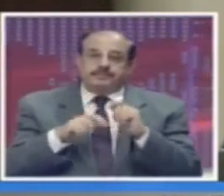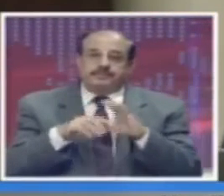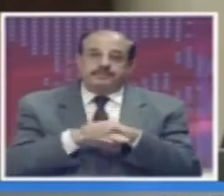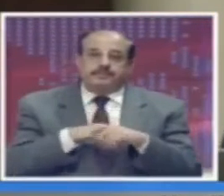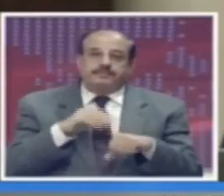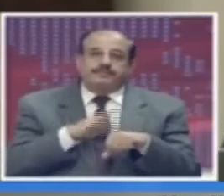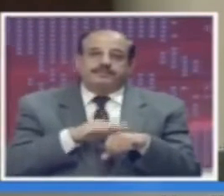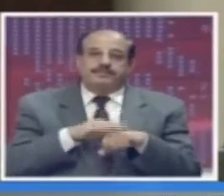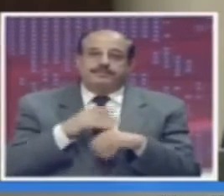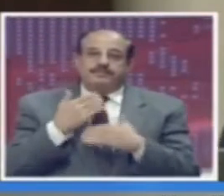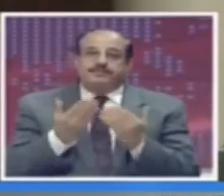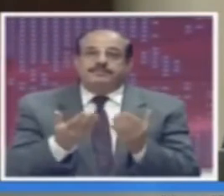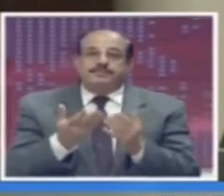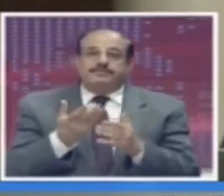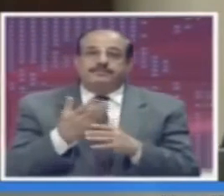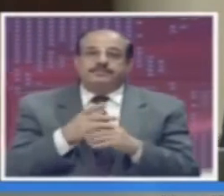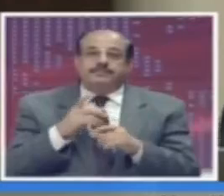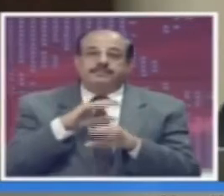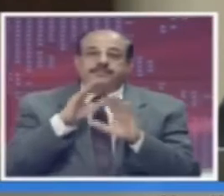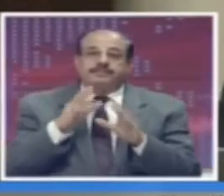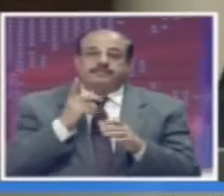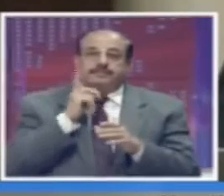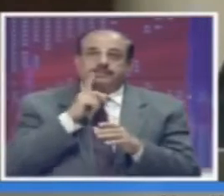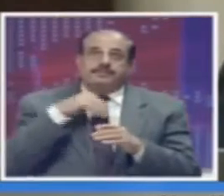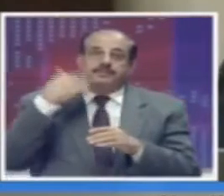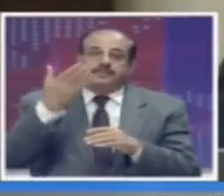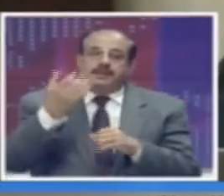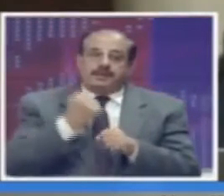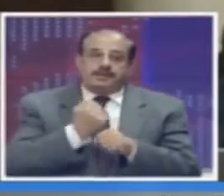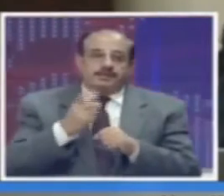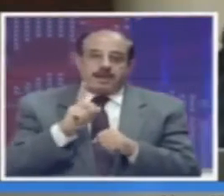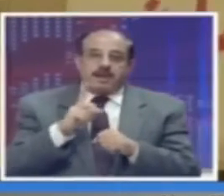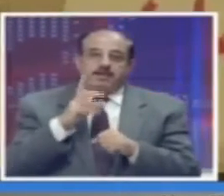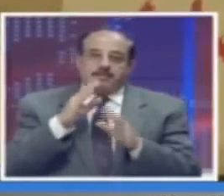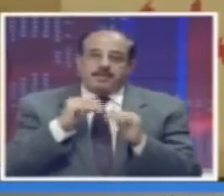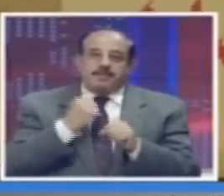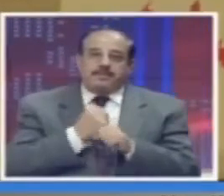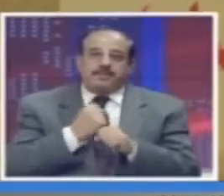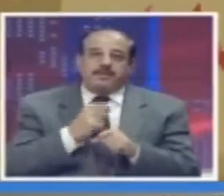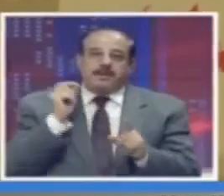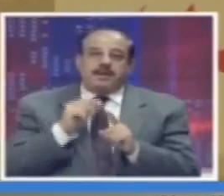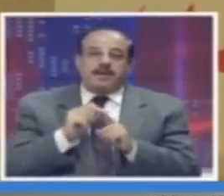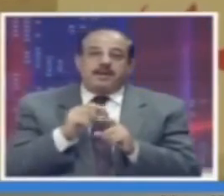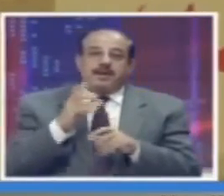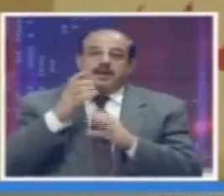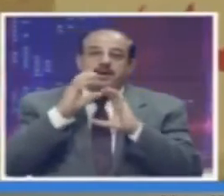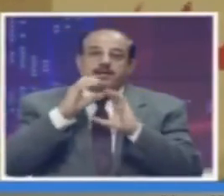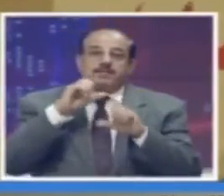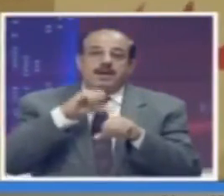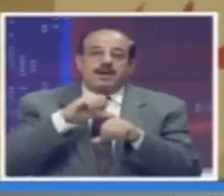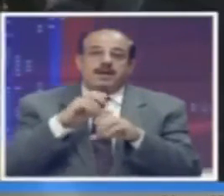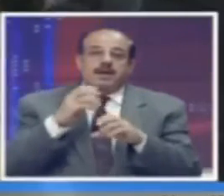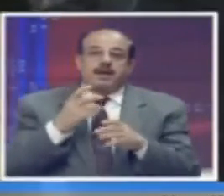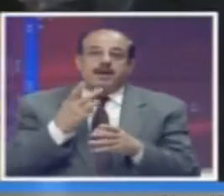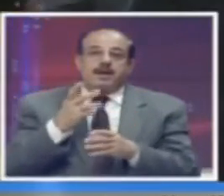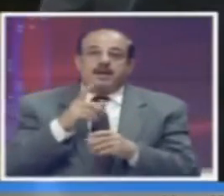خدمة بنقوم بها كاملة بدون احتياج لأي عنصر أجنبي. الهدف الرئيسي من هذه المحطة هو إعطاء